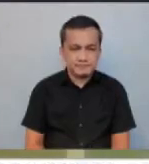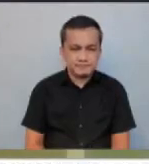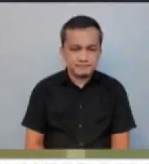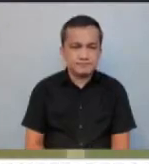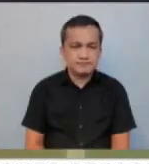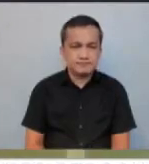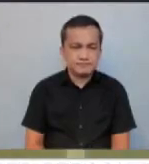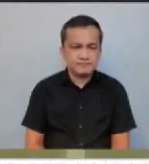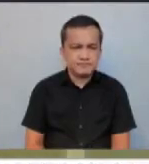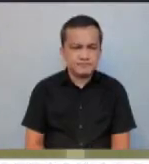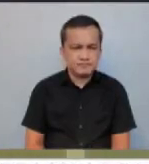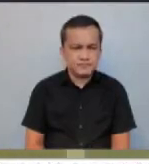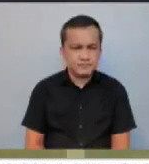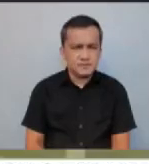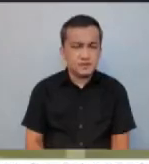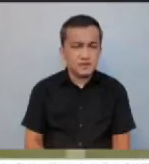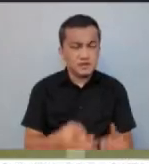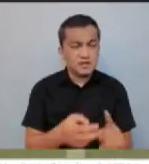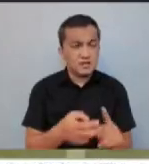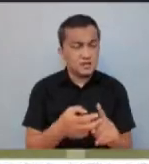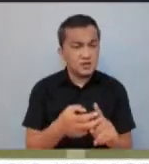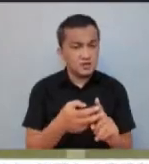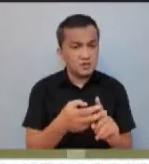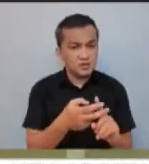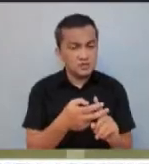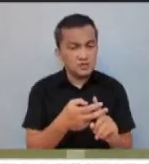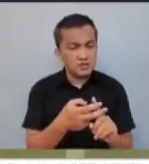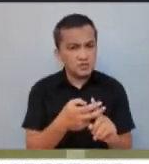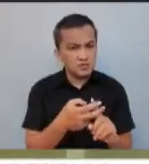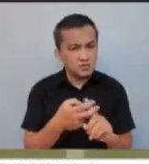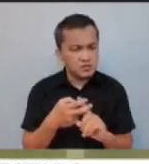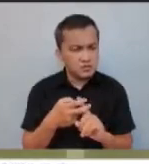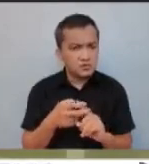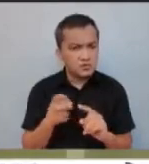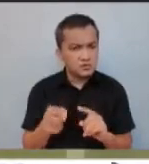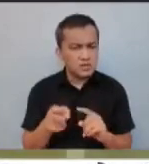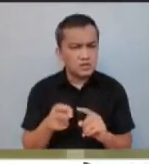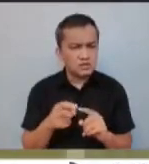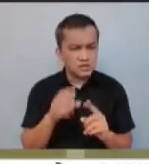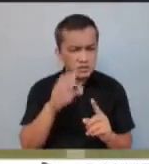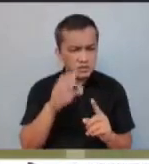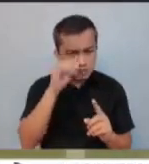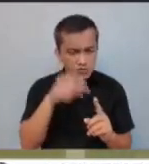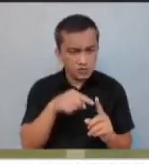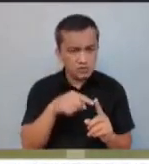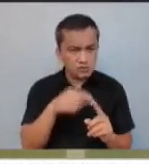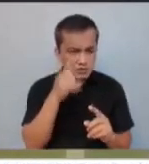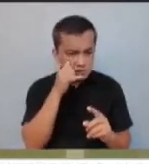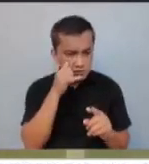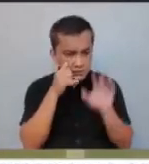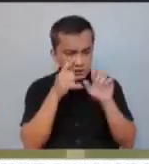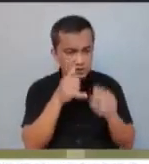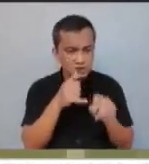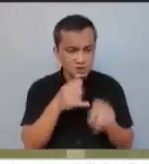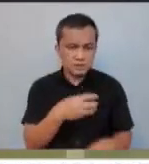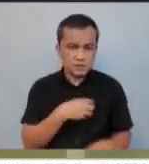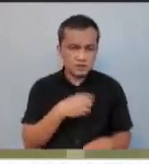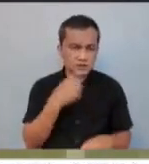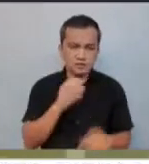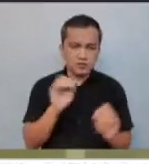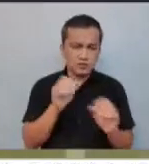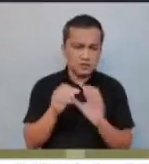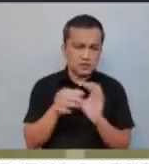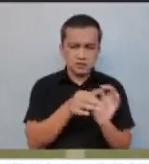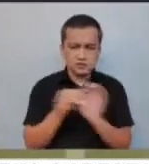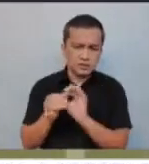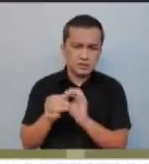Pagdukot sa isang lalaki sa Taal, Batangas, nakuhana ng CCTV. Ang mga pulis naman nanindigang walang koneksyon ang naturang pagdukot